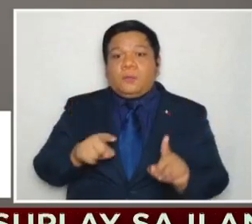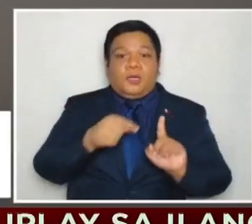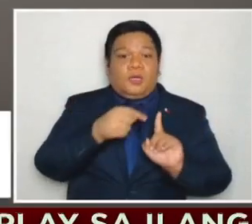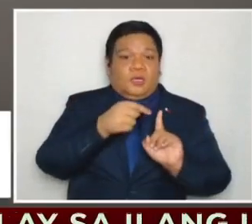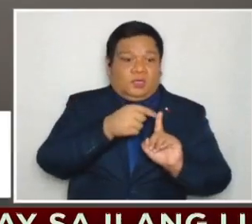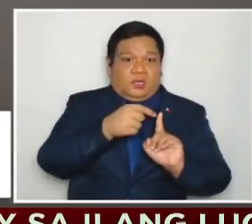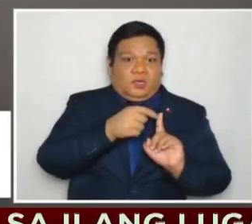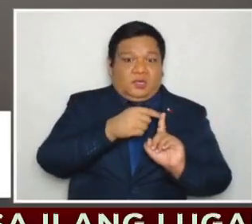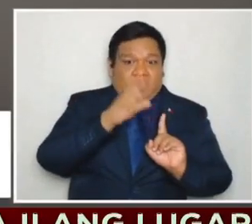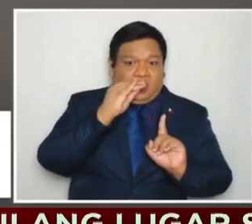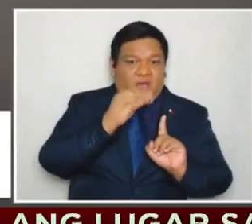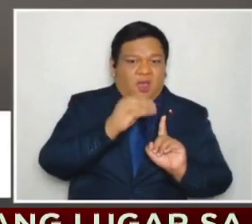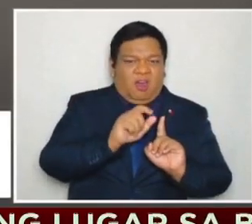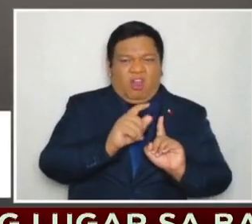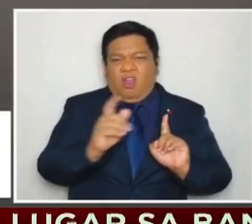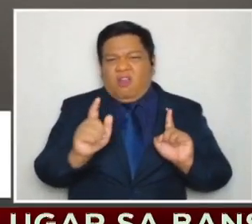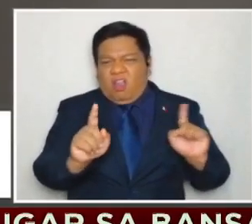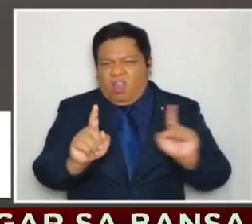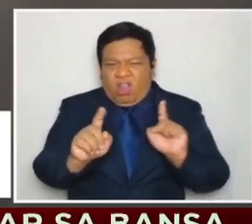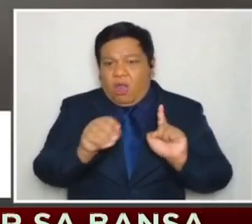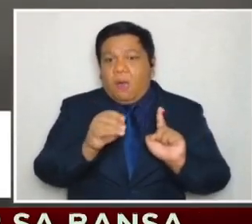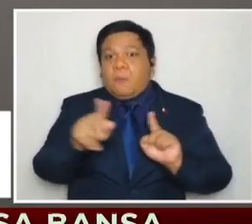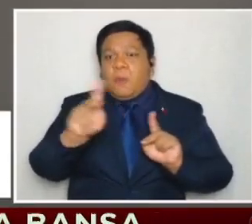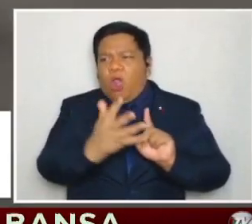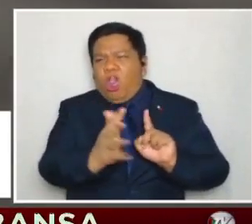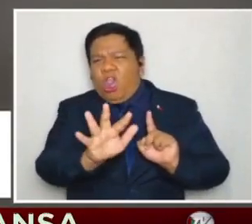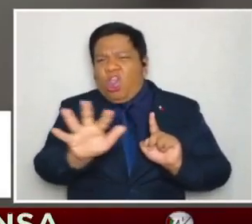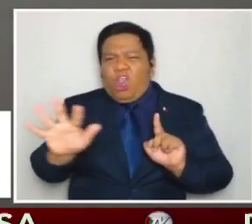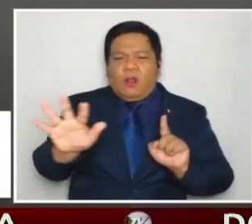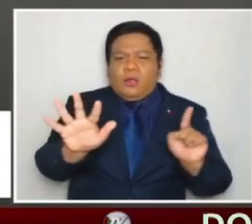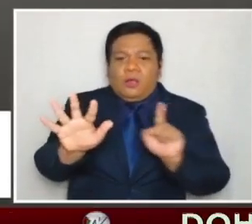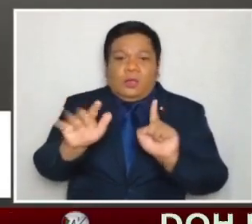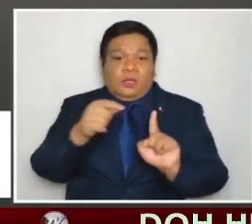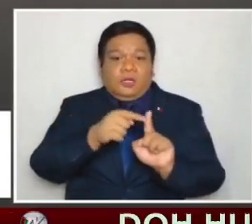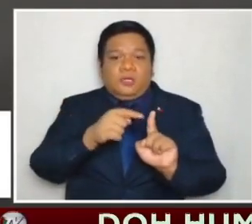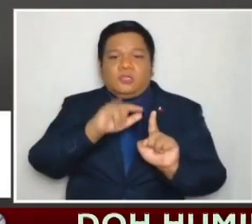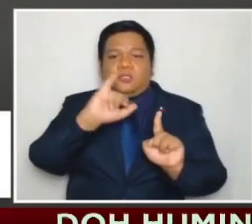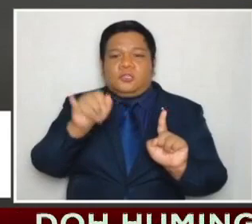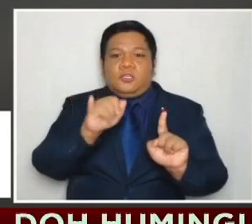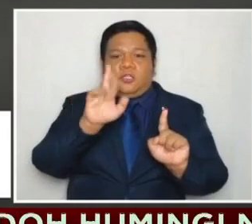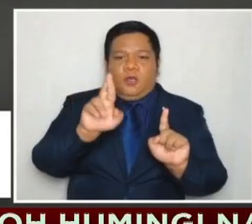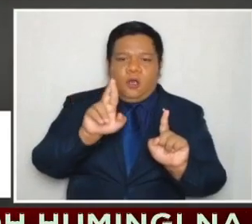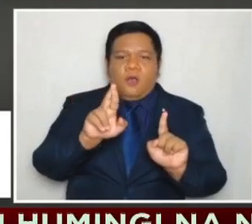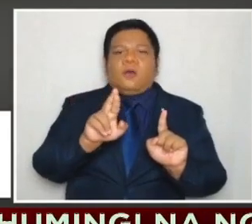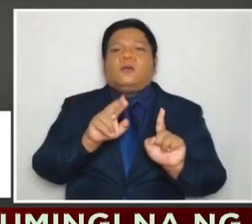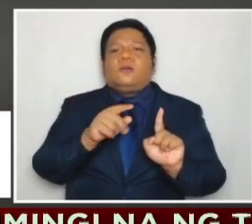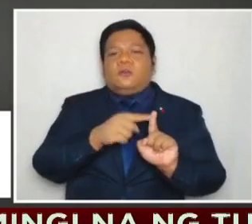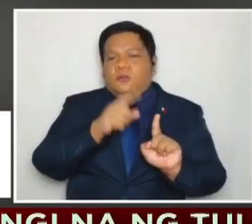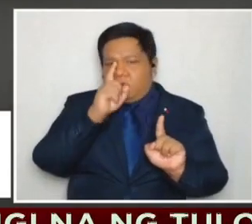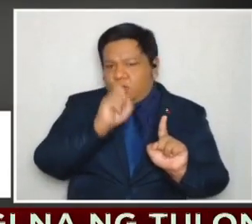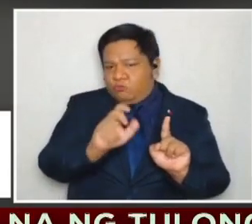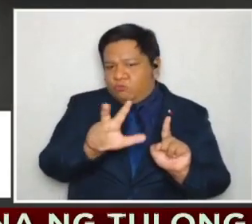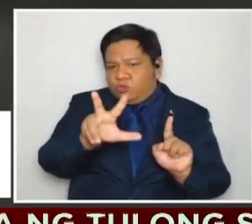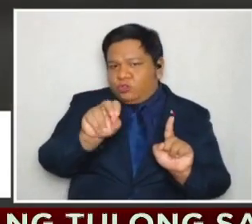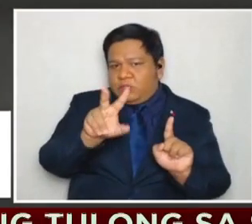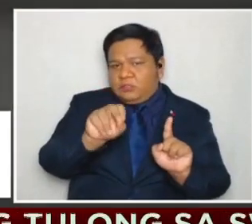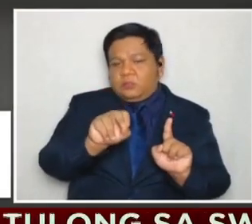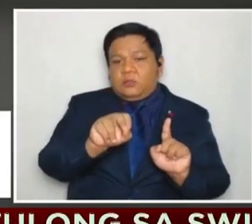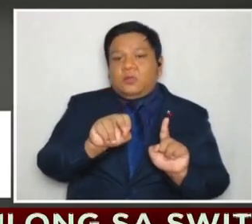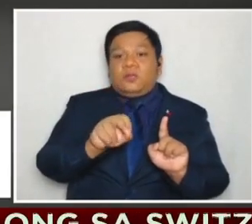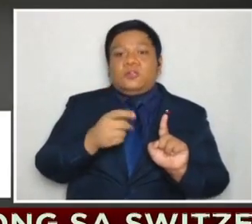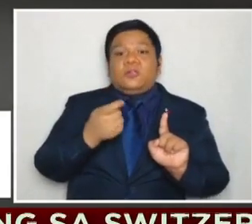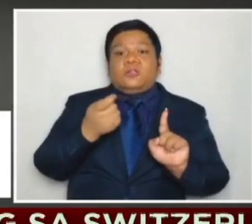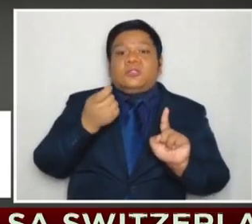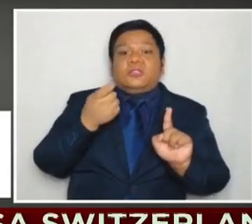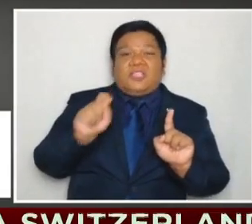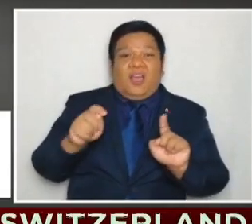sa terminal ng suspect na kinilalang si J.R. Alegarbes, 30 taong gulang. Sinubukan siyang hampasin ng